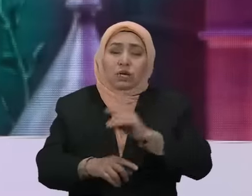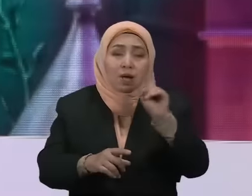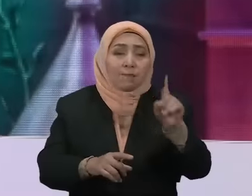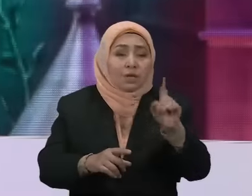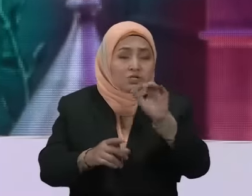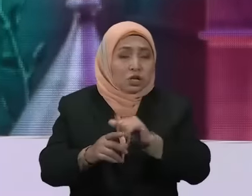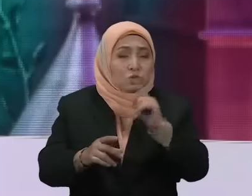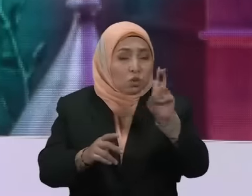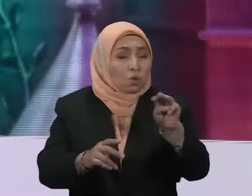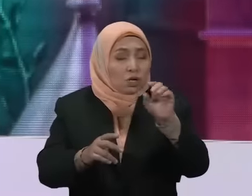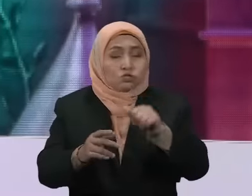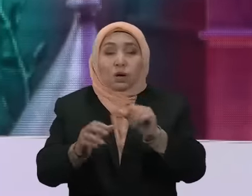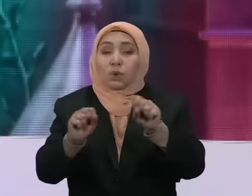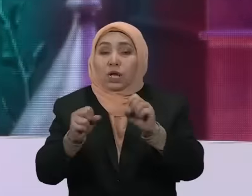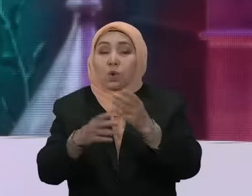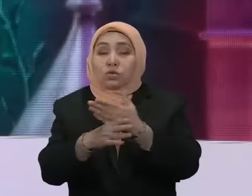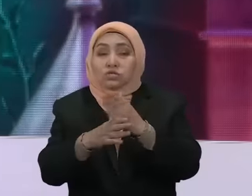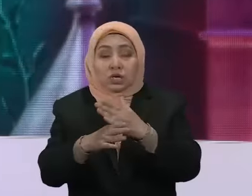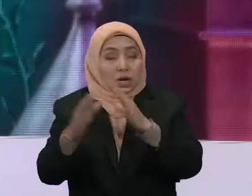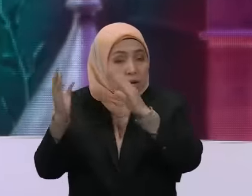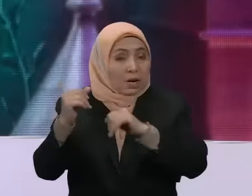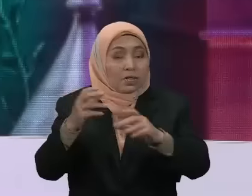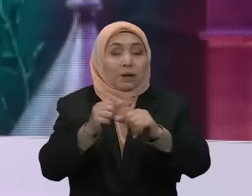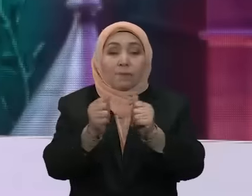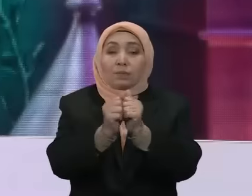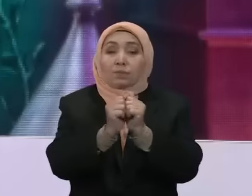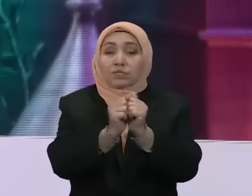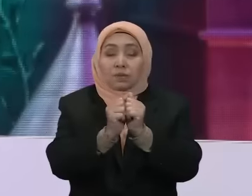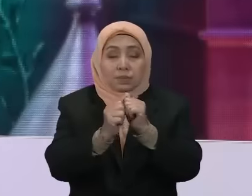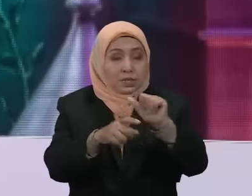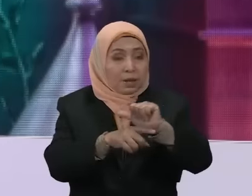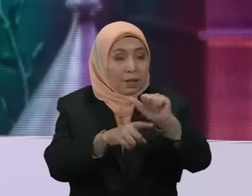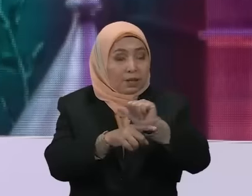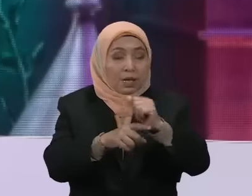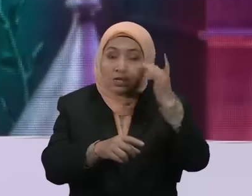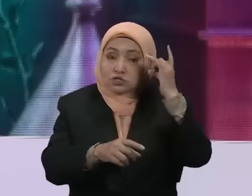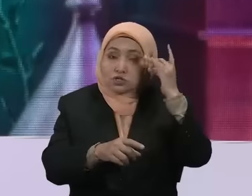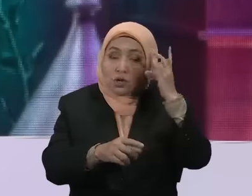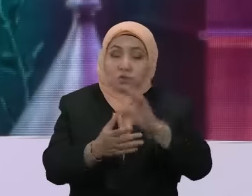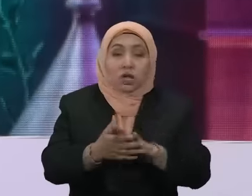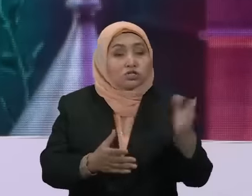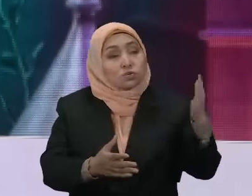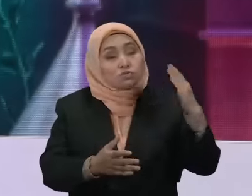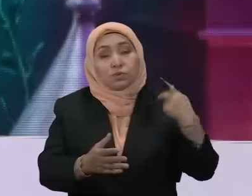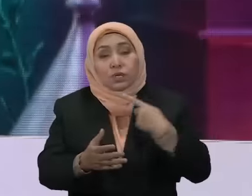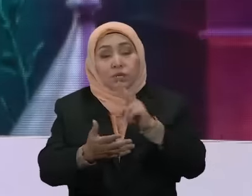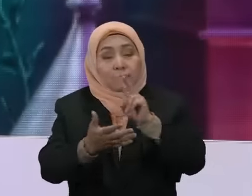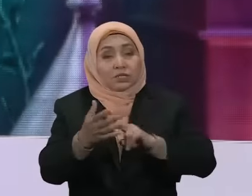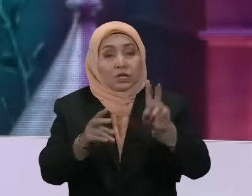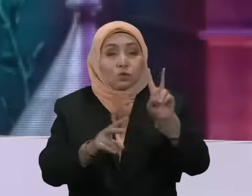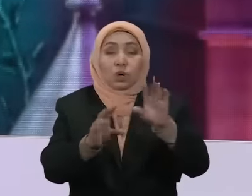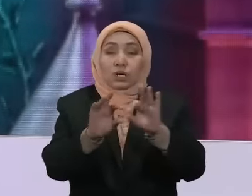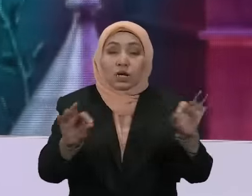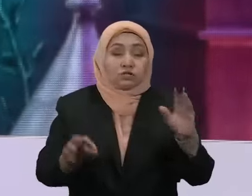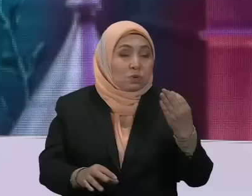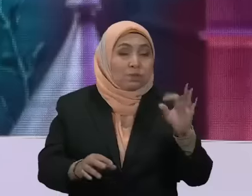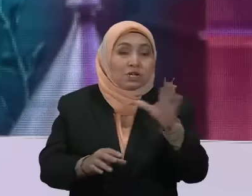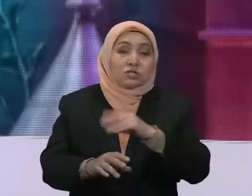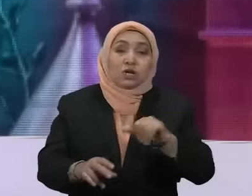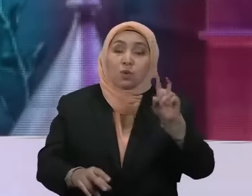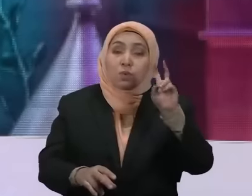muka surat lah contoh, boleh kongsikan, moga-moga dapat kita sama-sama amalkan insya-Allah taala. Jom kita baca dua ayat 19 dan